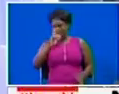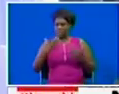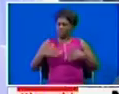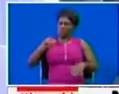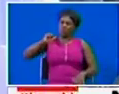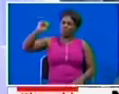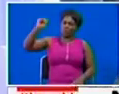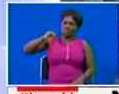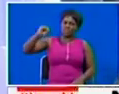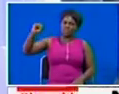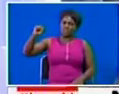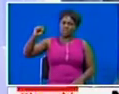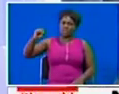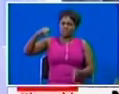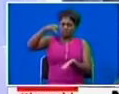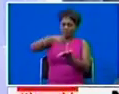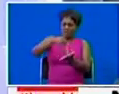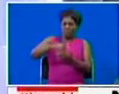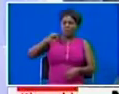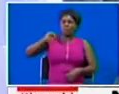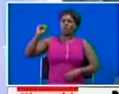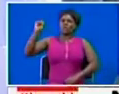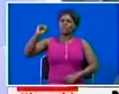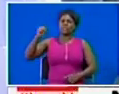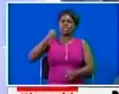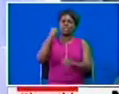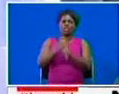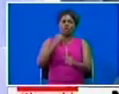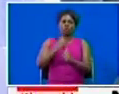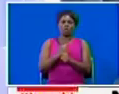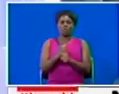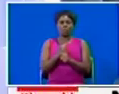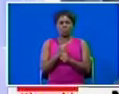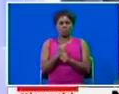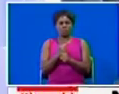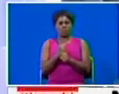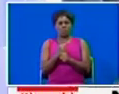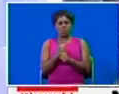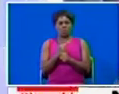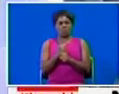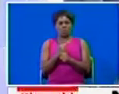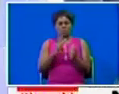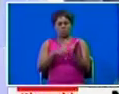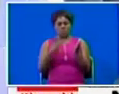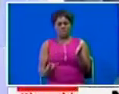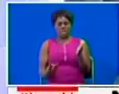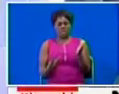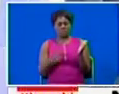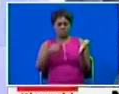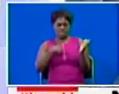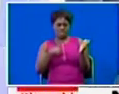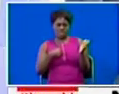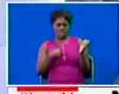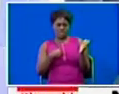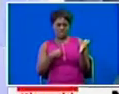siasa wataingiza siasa kwa utelekezaji wa kazi eti waangushe Alfred Mutua.